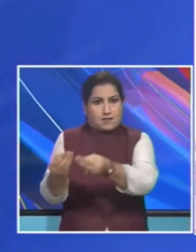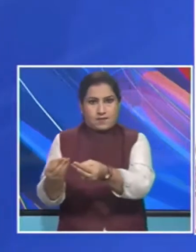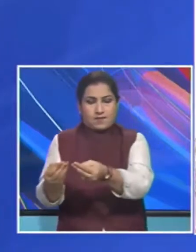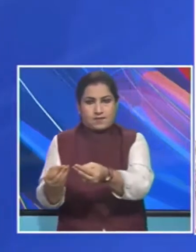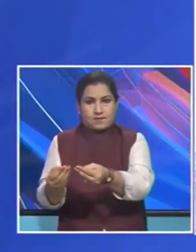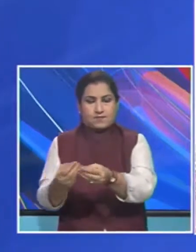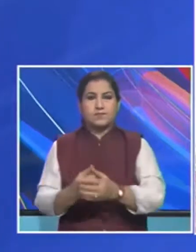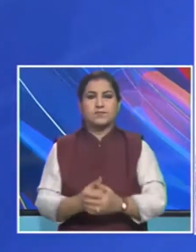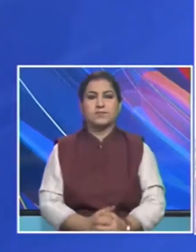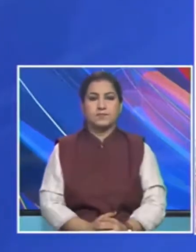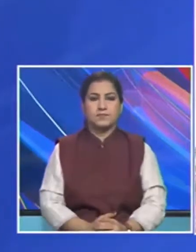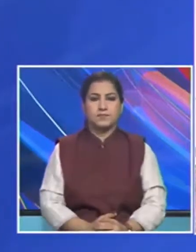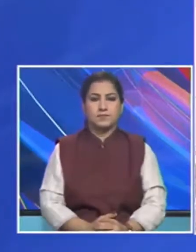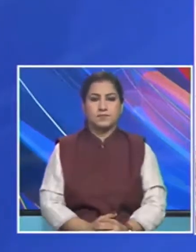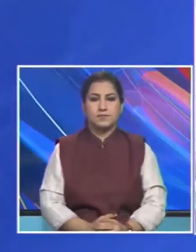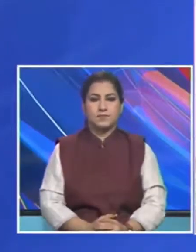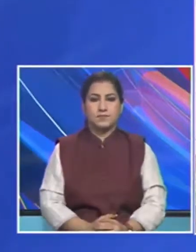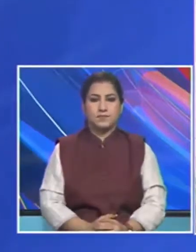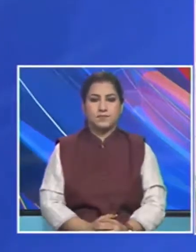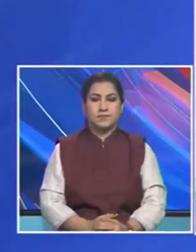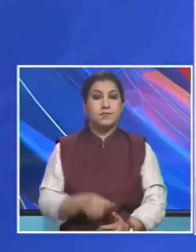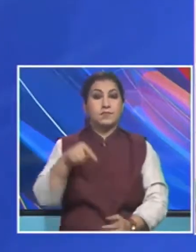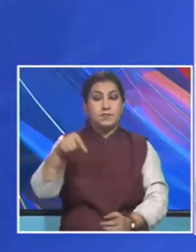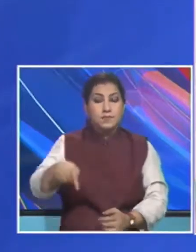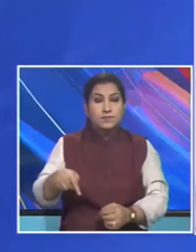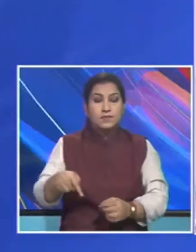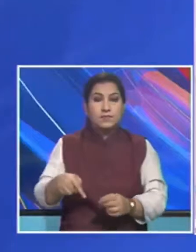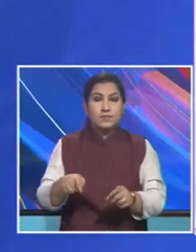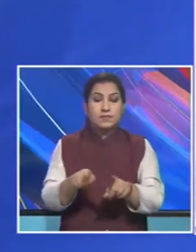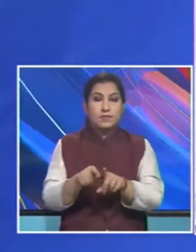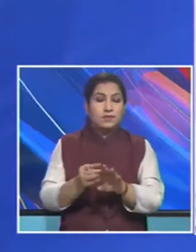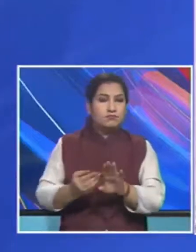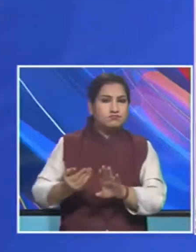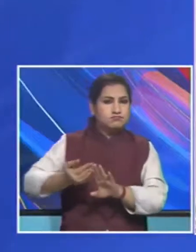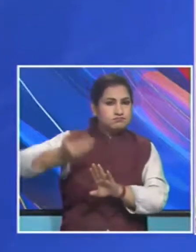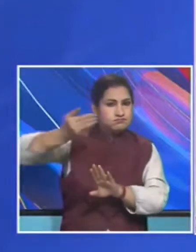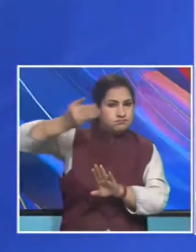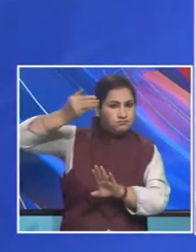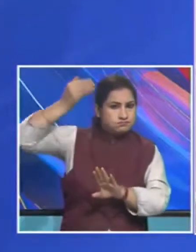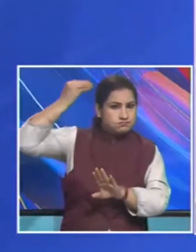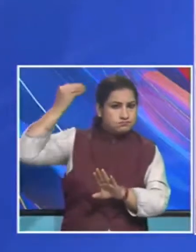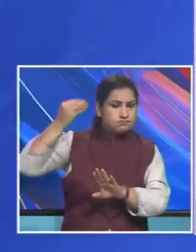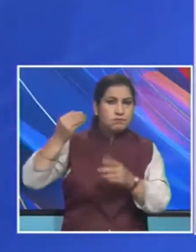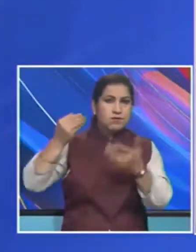Under the shadow of Lord Buddha, 5th century BC Gupta period style.